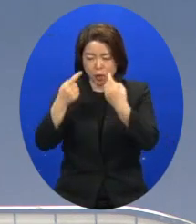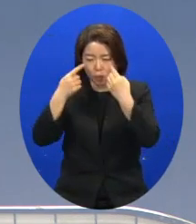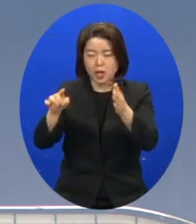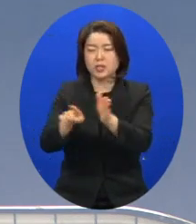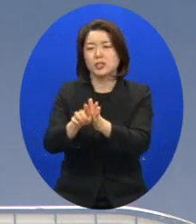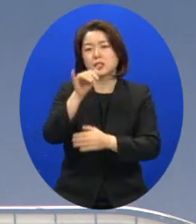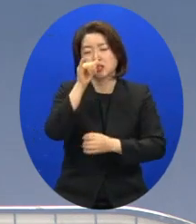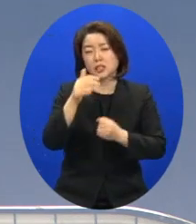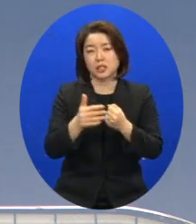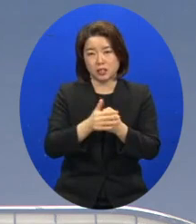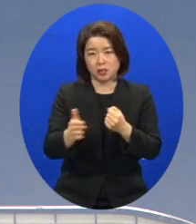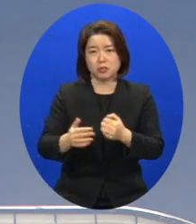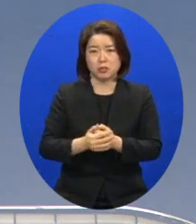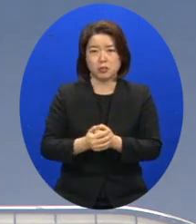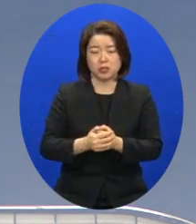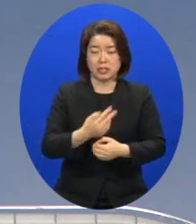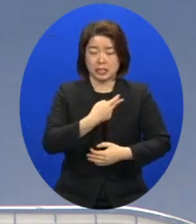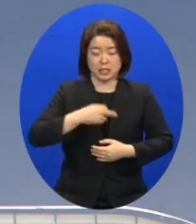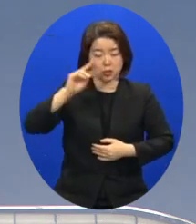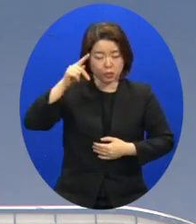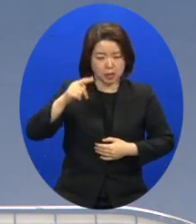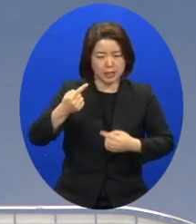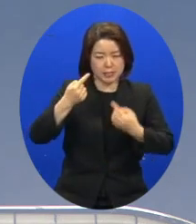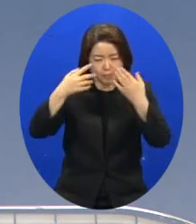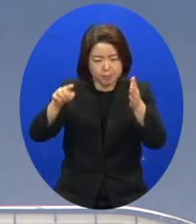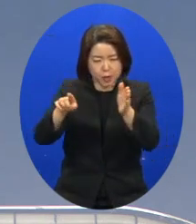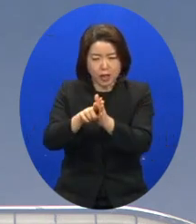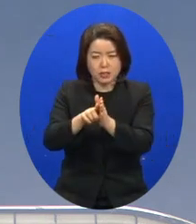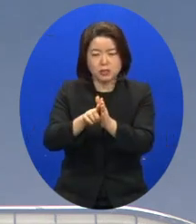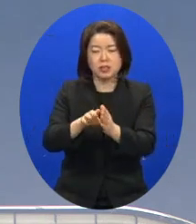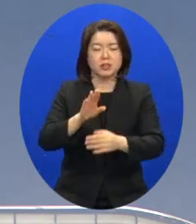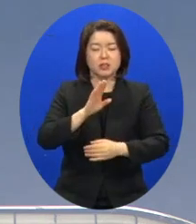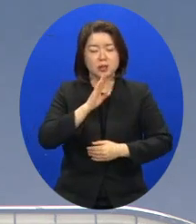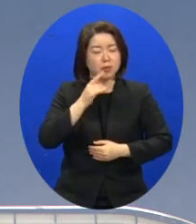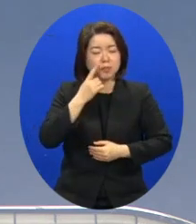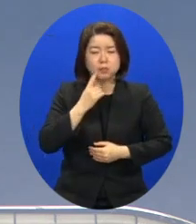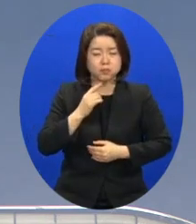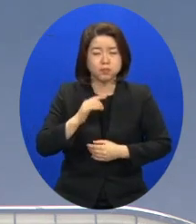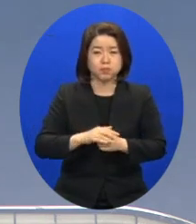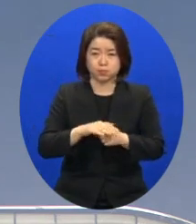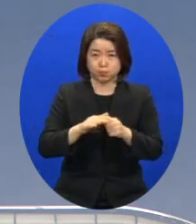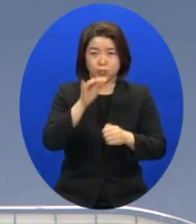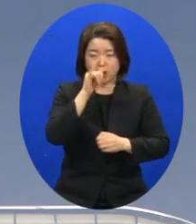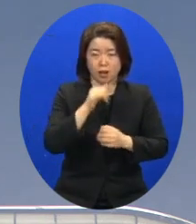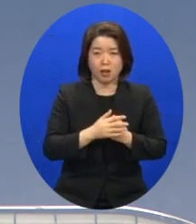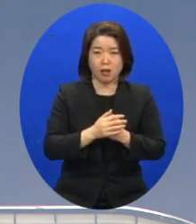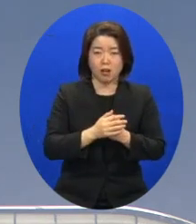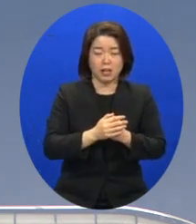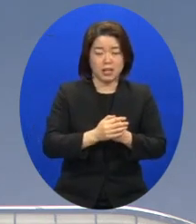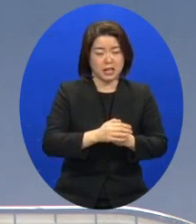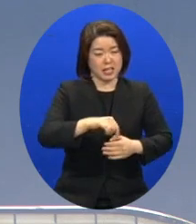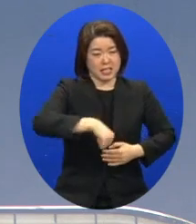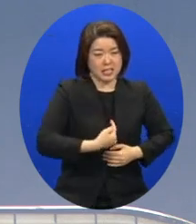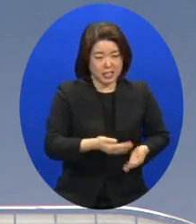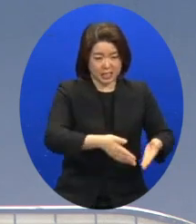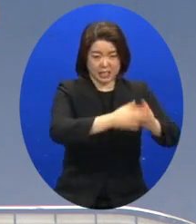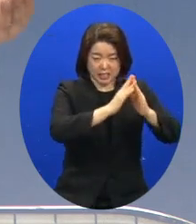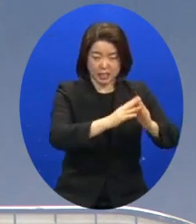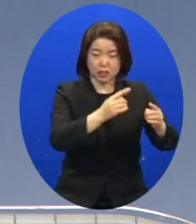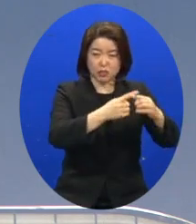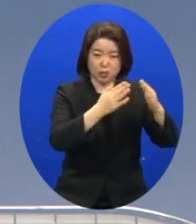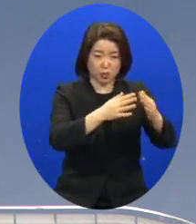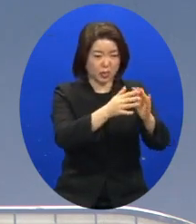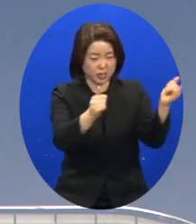그 사도 바울의 확신이 너무 부럽더라 자기가 개척한 교회 교인들이 비난을 하고 심판을 하고